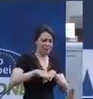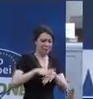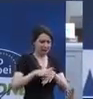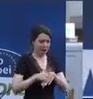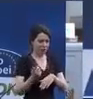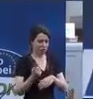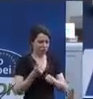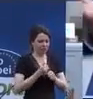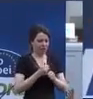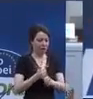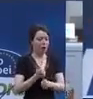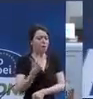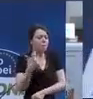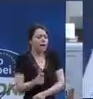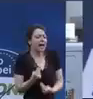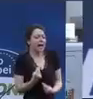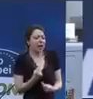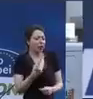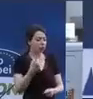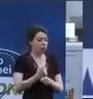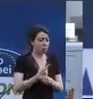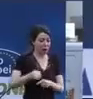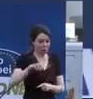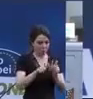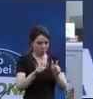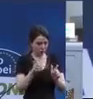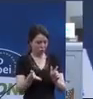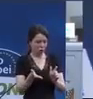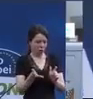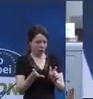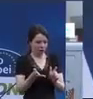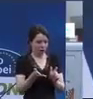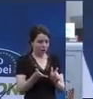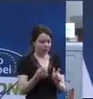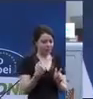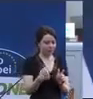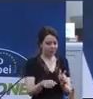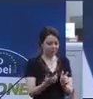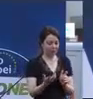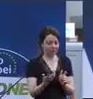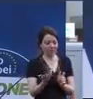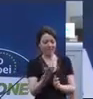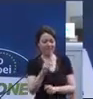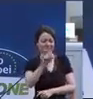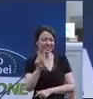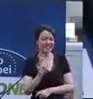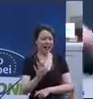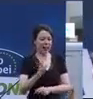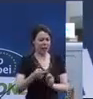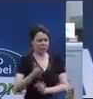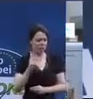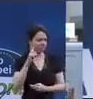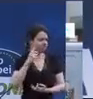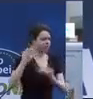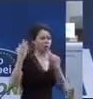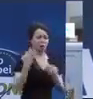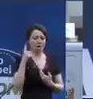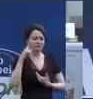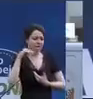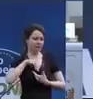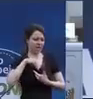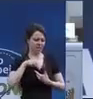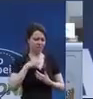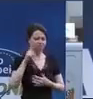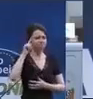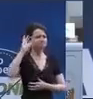quello che seguono perché dobbiamo avere la persona che è più più diciamo in Italia più committed a livello quasi